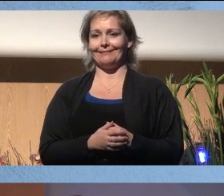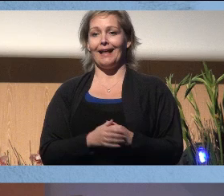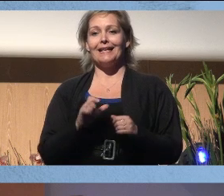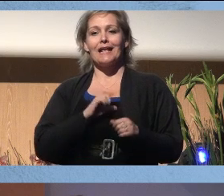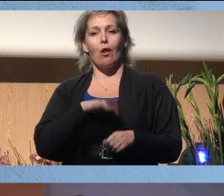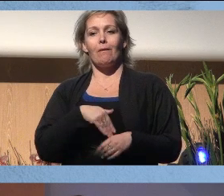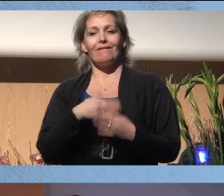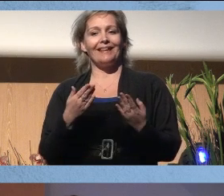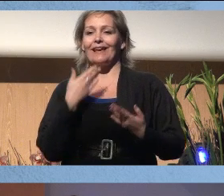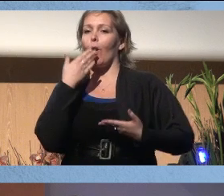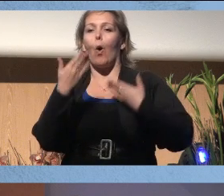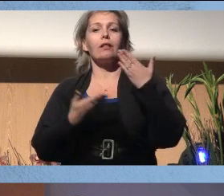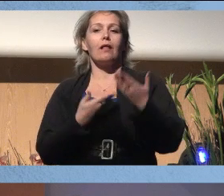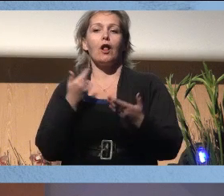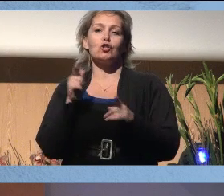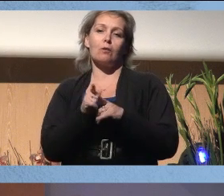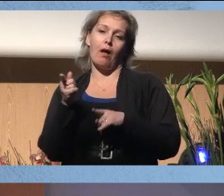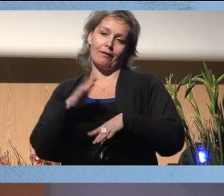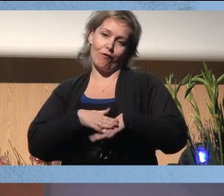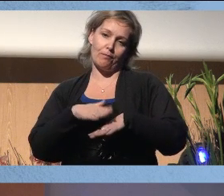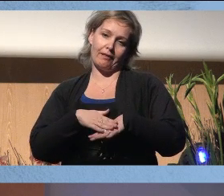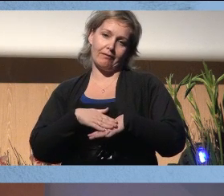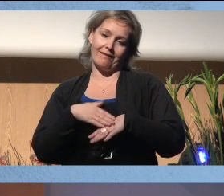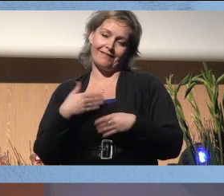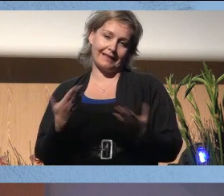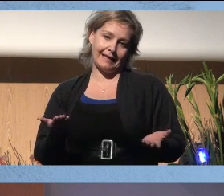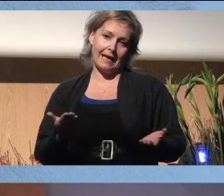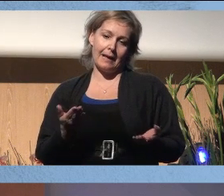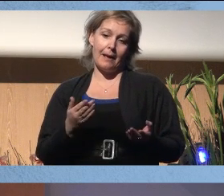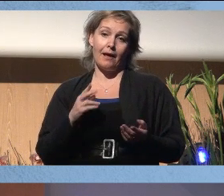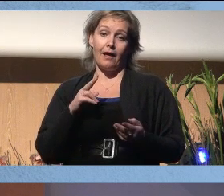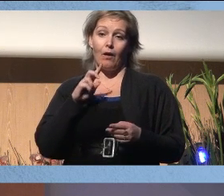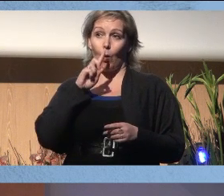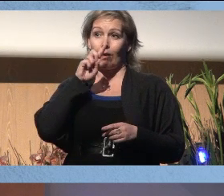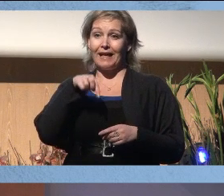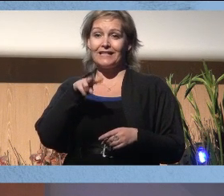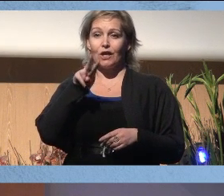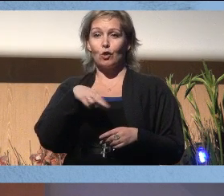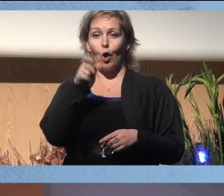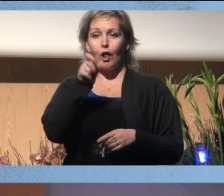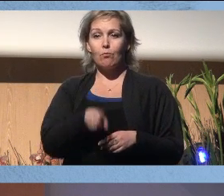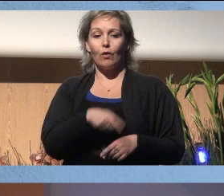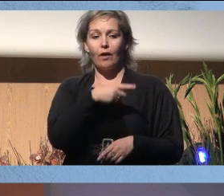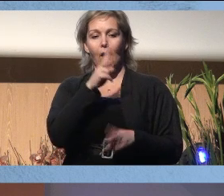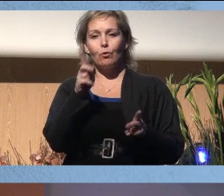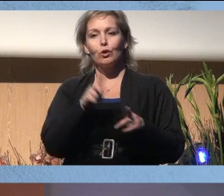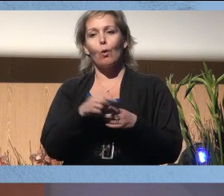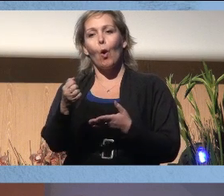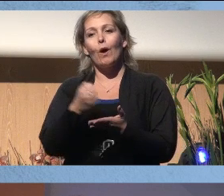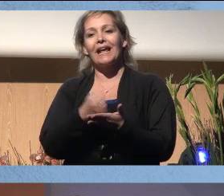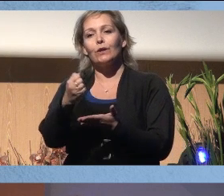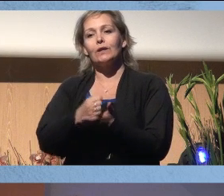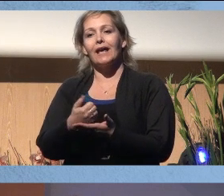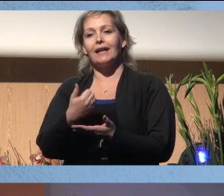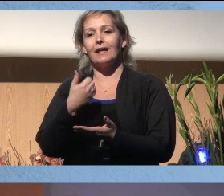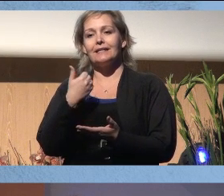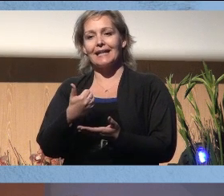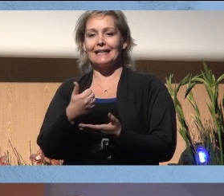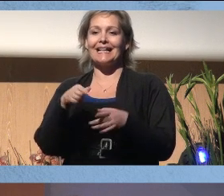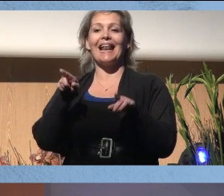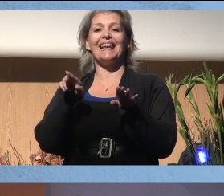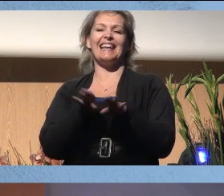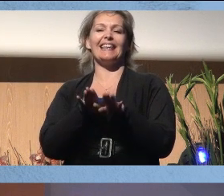Selv om han ikke fikk holdt talen han hadde forberedt. De neste 12 månedene brukte han på å rekruttere 60